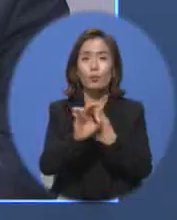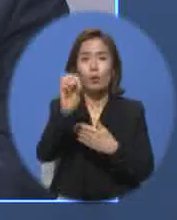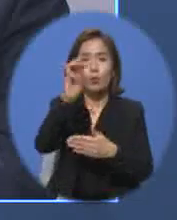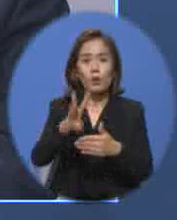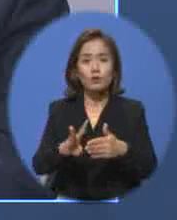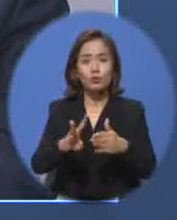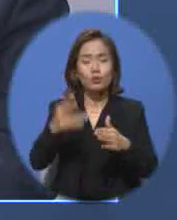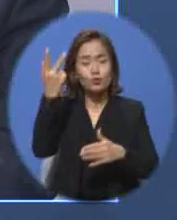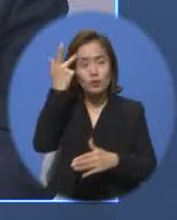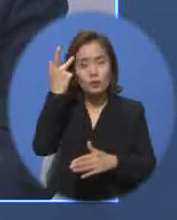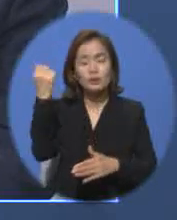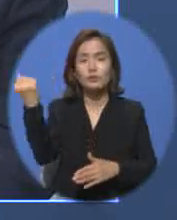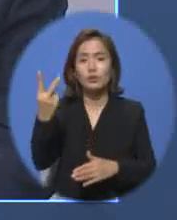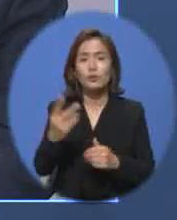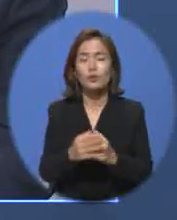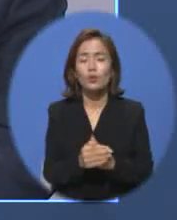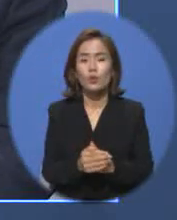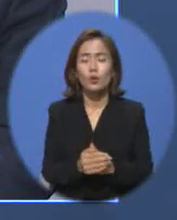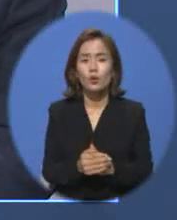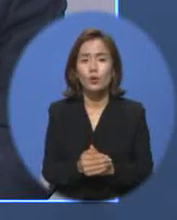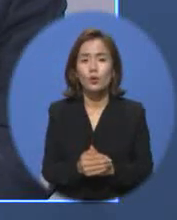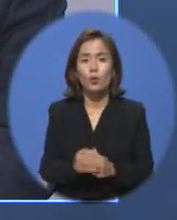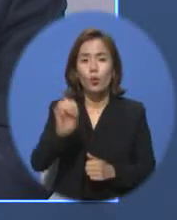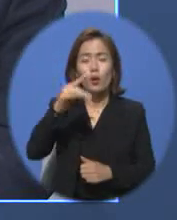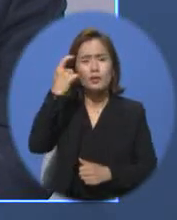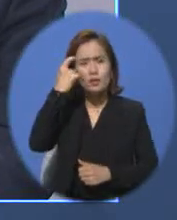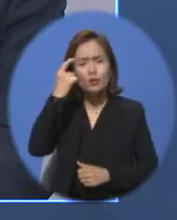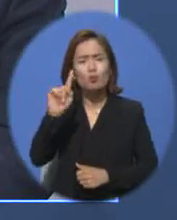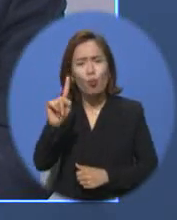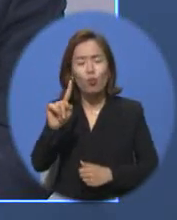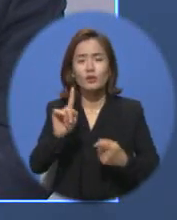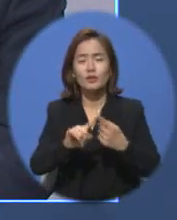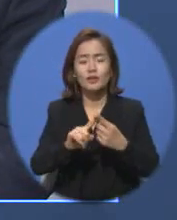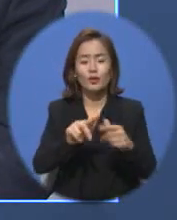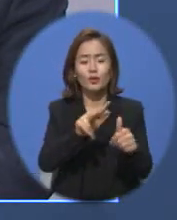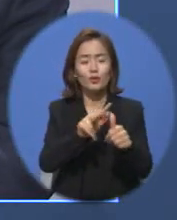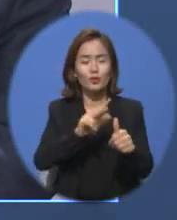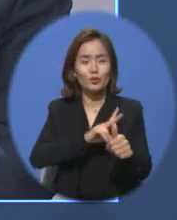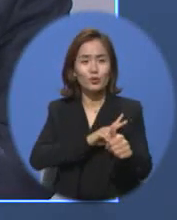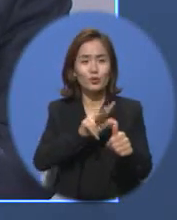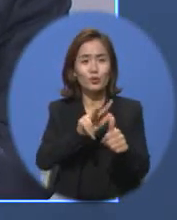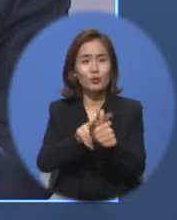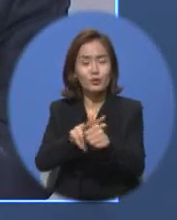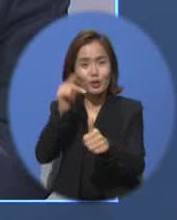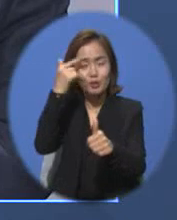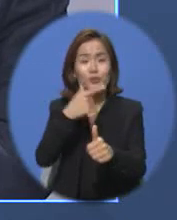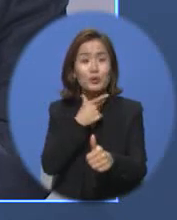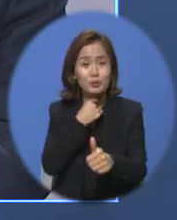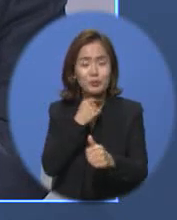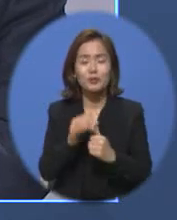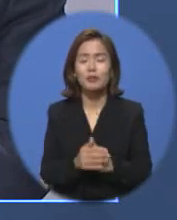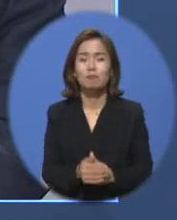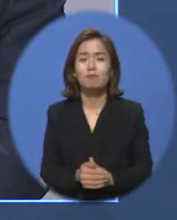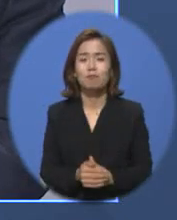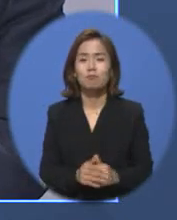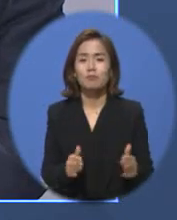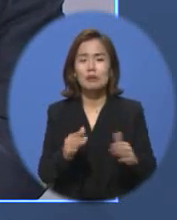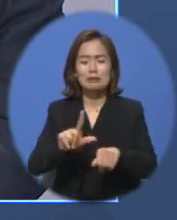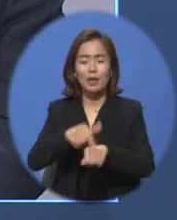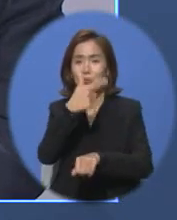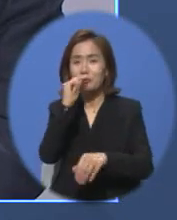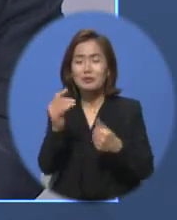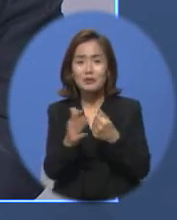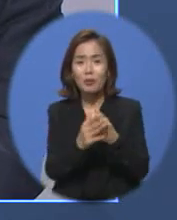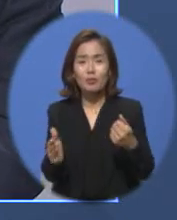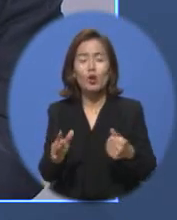광주 정신'에관해모든 후보자분들께광주정신이란무엇이라고생각하시는지여쭤보고싶습니다 .하지만 오늘은그럴시간이없으니,